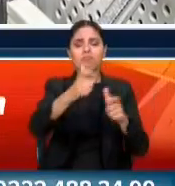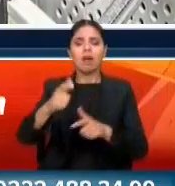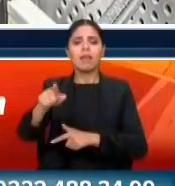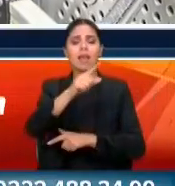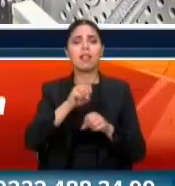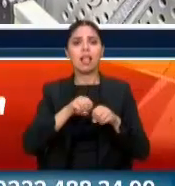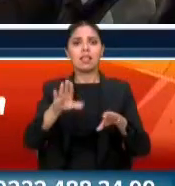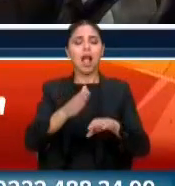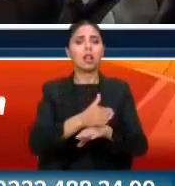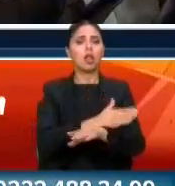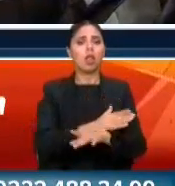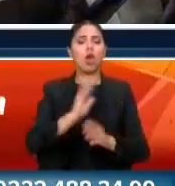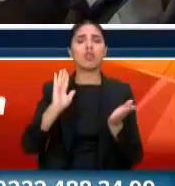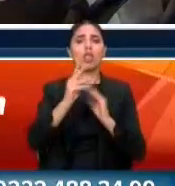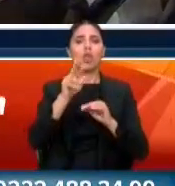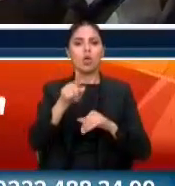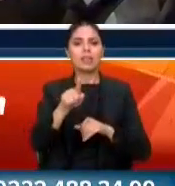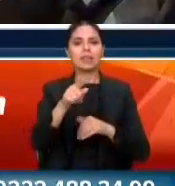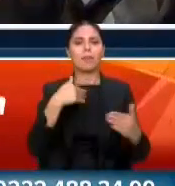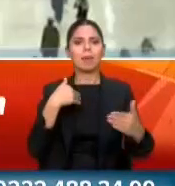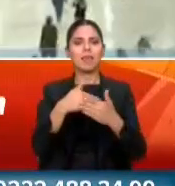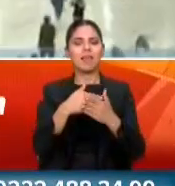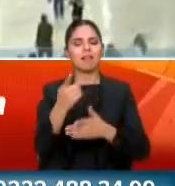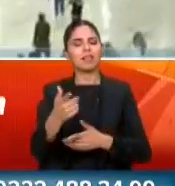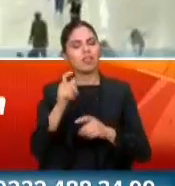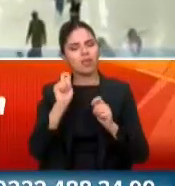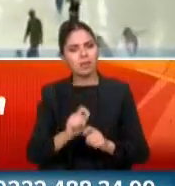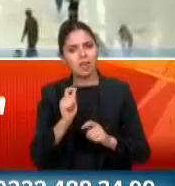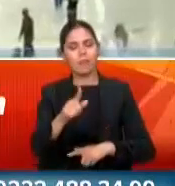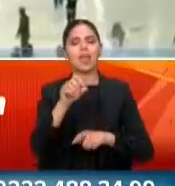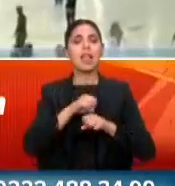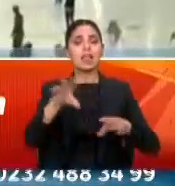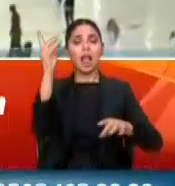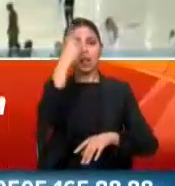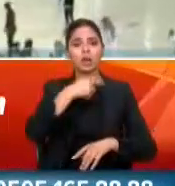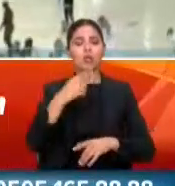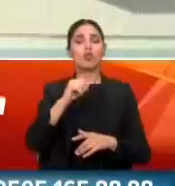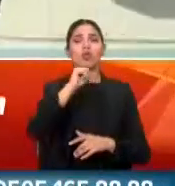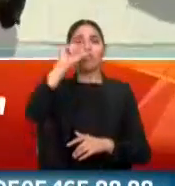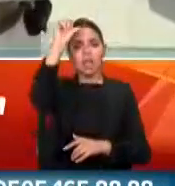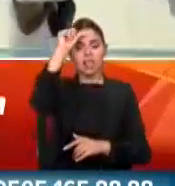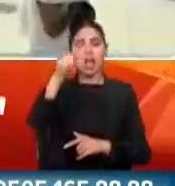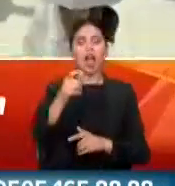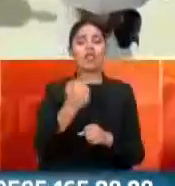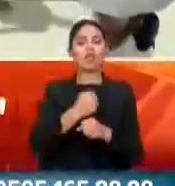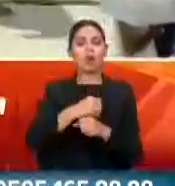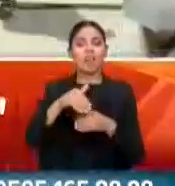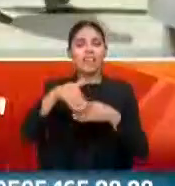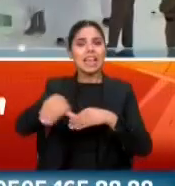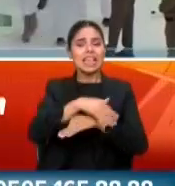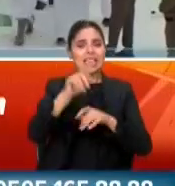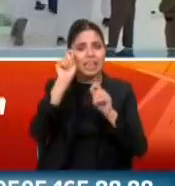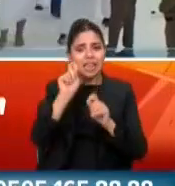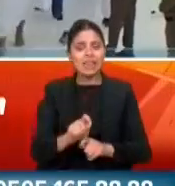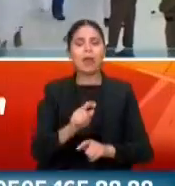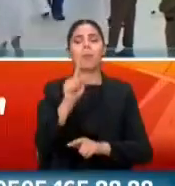salgın öncesi dönem seviyesine yaklaşan bir ritme kavuştu. Erdoğan, salgın nedeniyle hac görevinin sınırlı bir şekilde yapılmasından